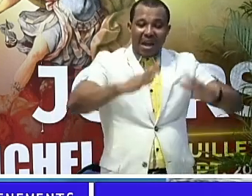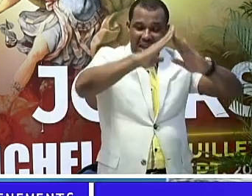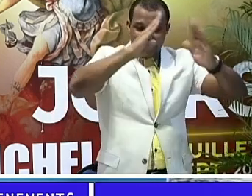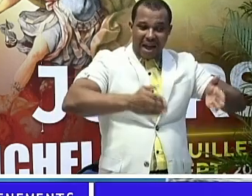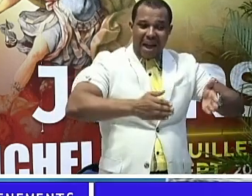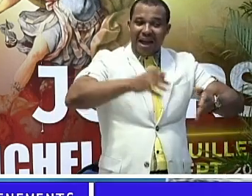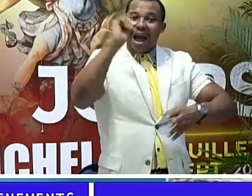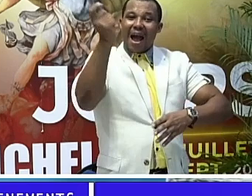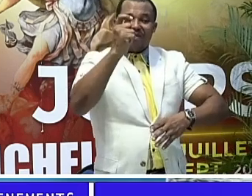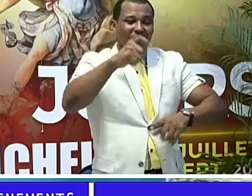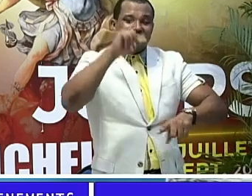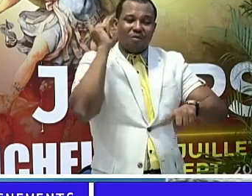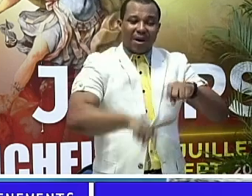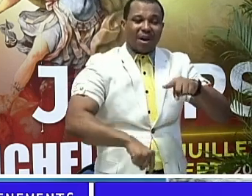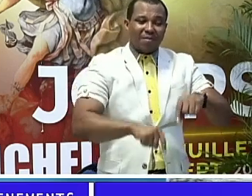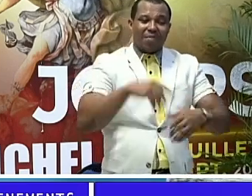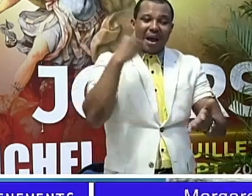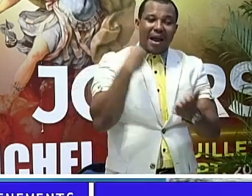Kaila, qu'autorité.